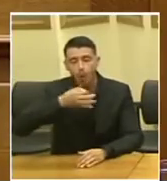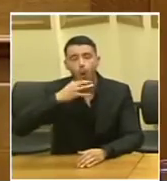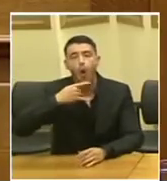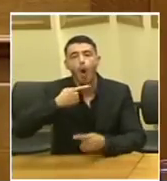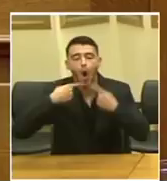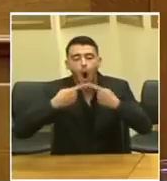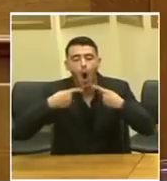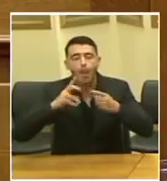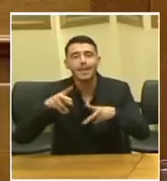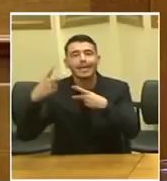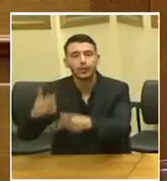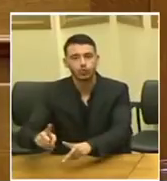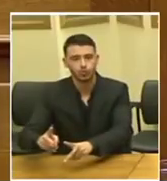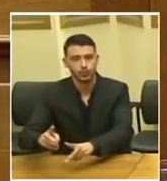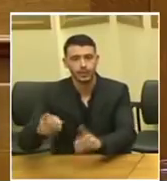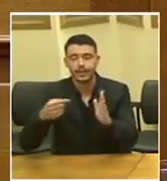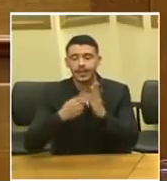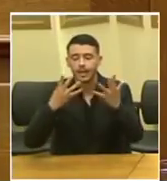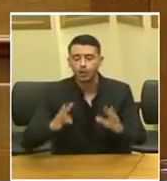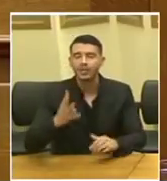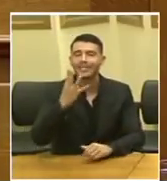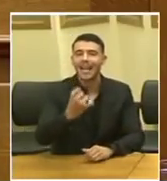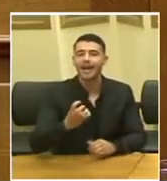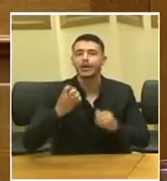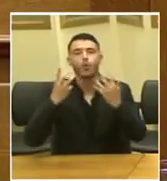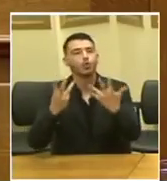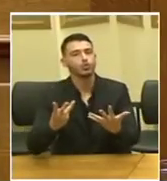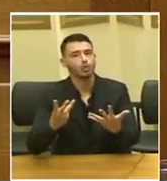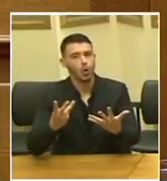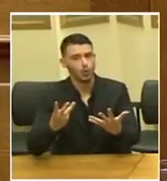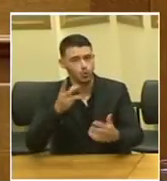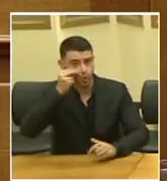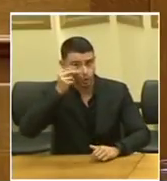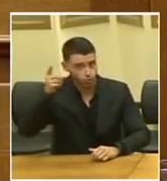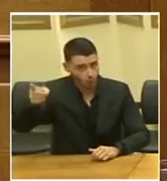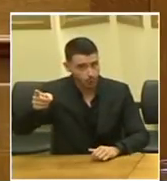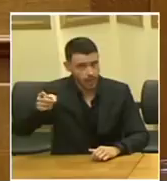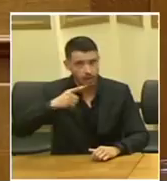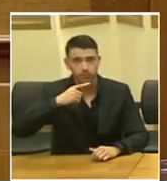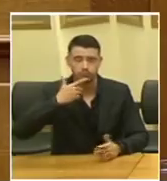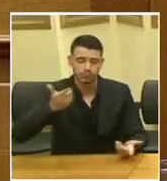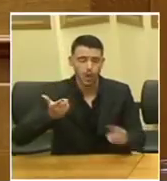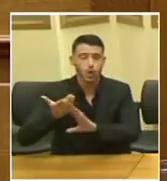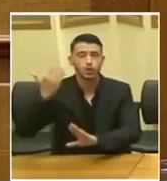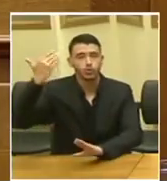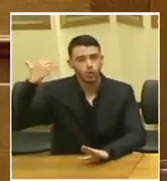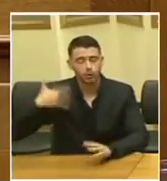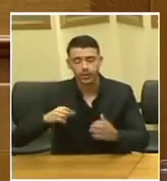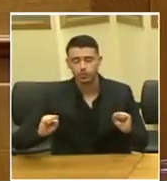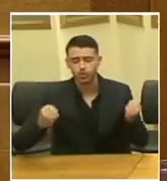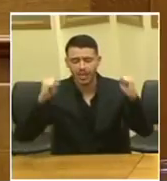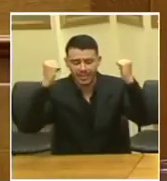λοιπόν το 1948 η Φύρο, η τότε Σοσιαλιστική Δημοκρατία της